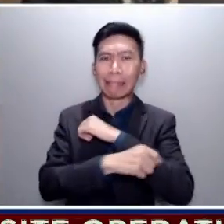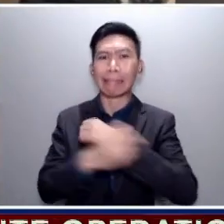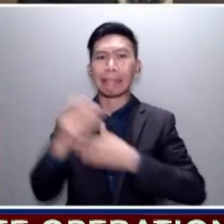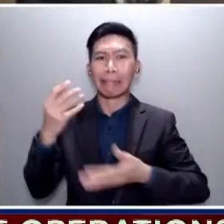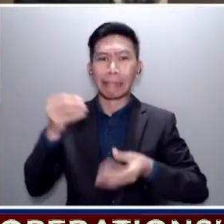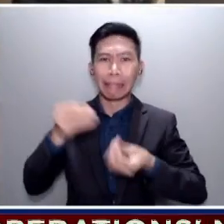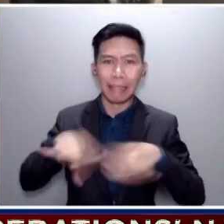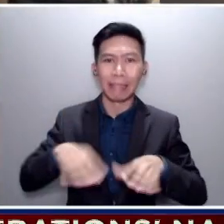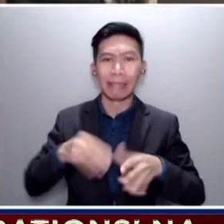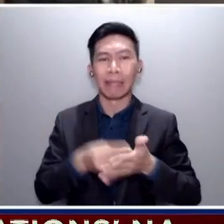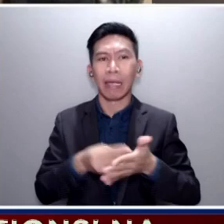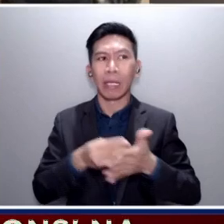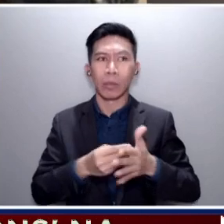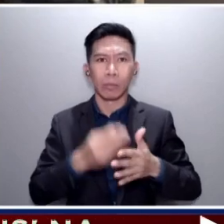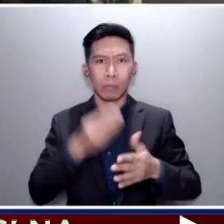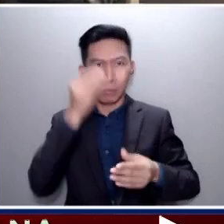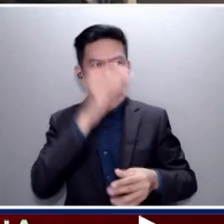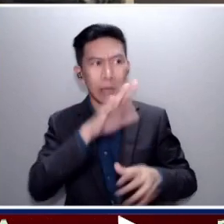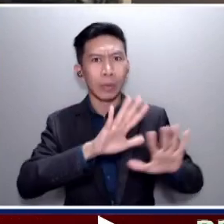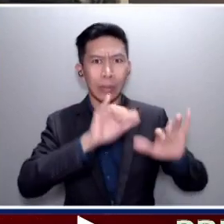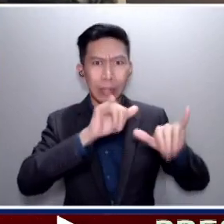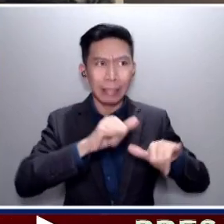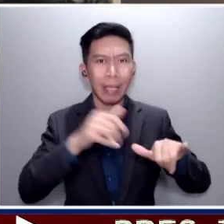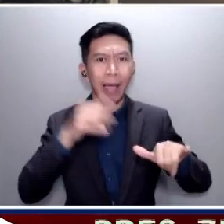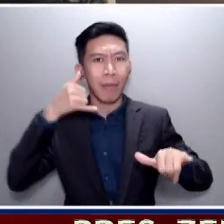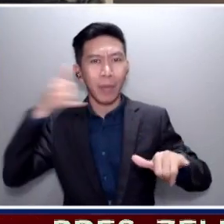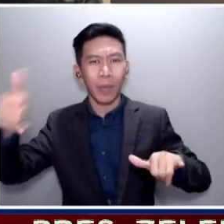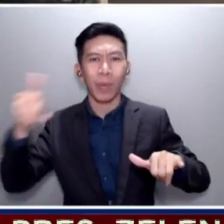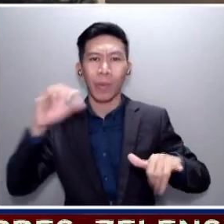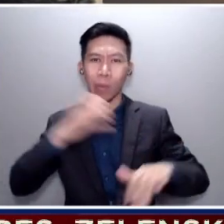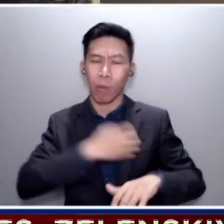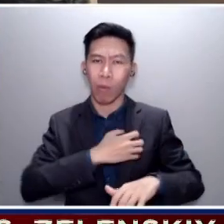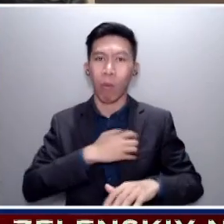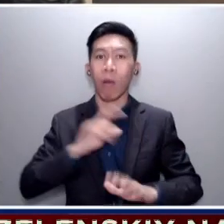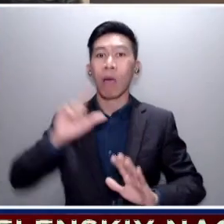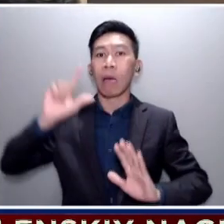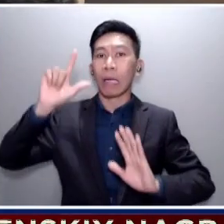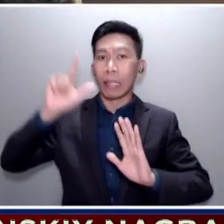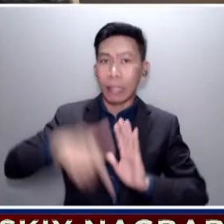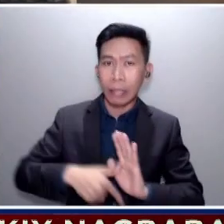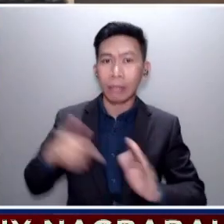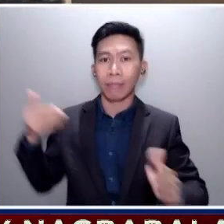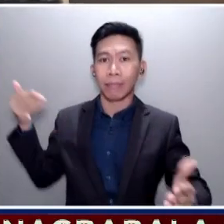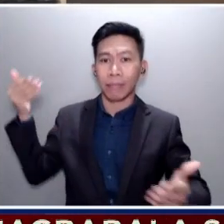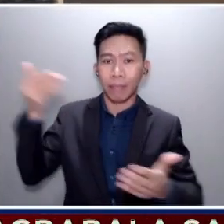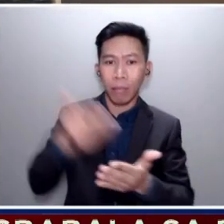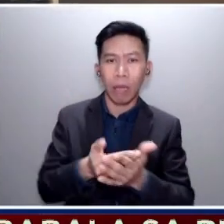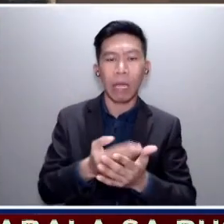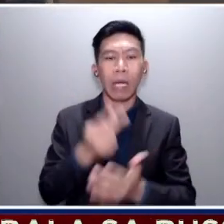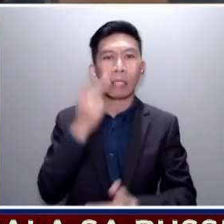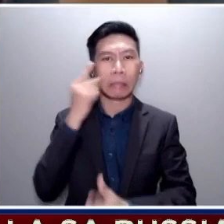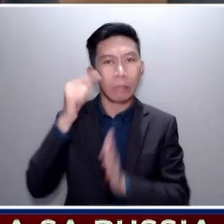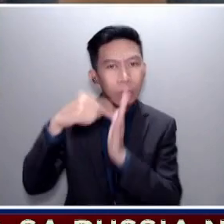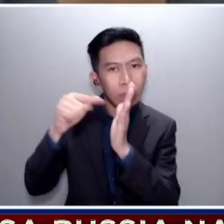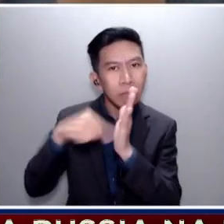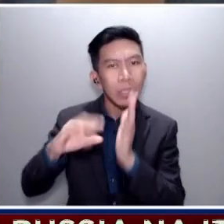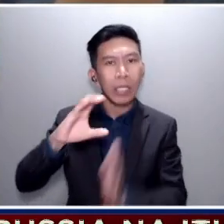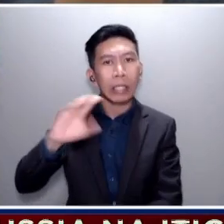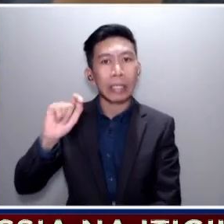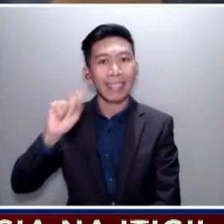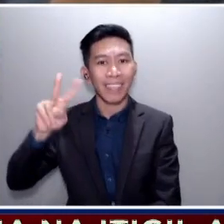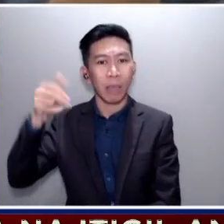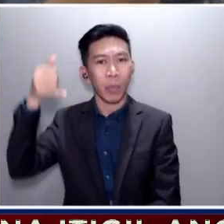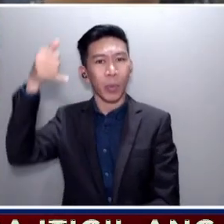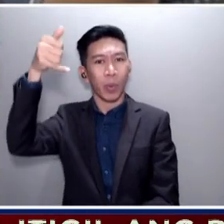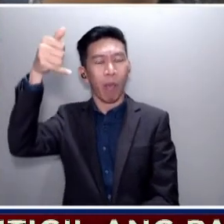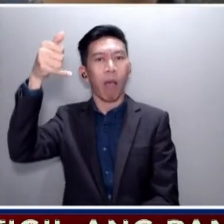polis. Pagdating ni Nadia sa establishmento, agad nilang tinignan ang CCTV footage. Doon ay nakita nila